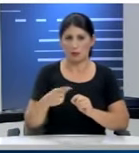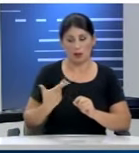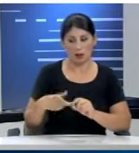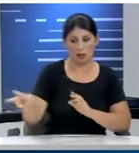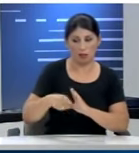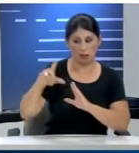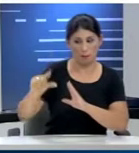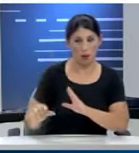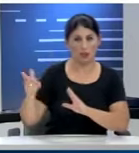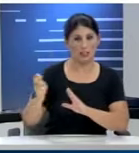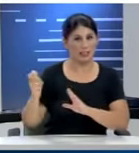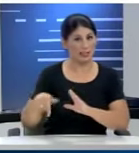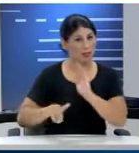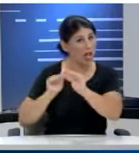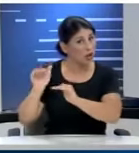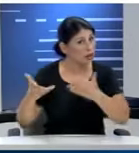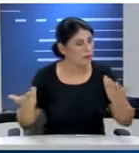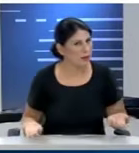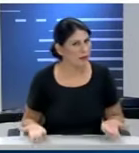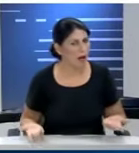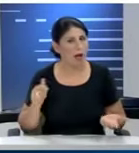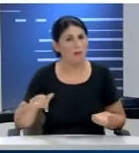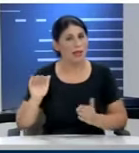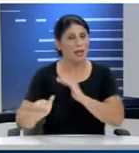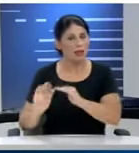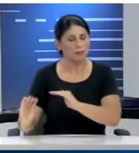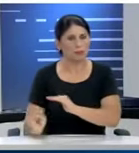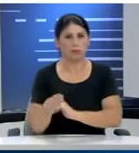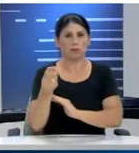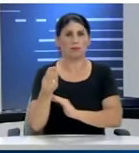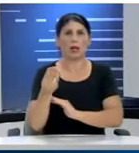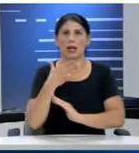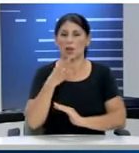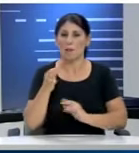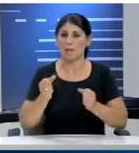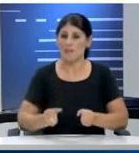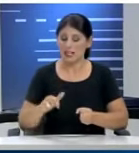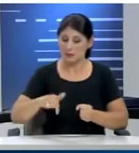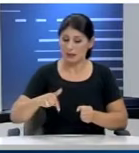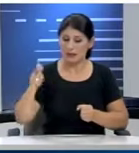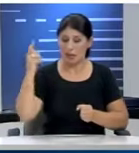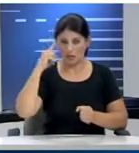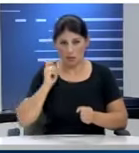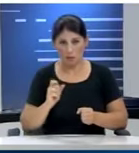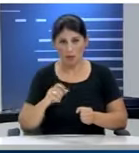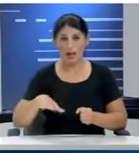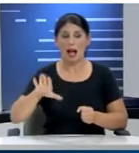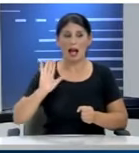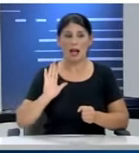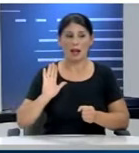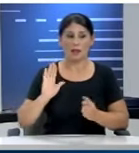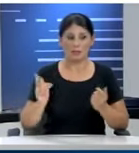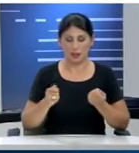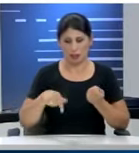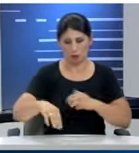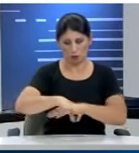συντάξεις. Είναι ερωτήματα αυτά. Και είναι ερωτήματα που προκύπτουν διότι με βάση τα σημερινά δεδομένα, αν δεν αξιοποιήσετε αυτό το οποίο